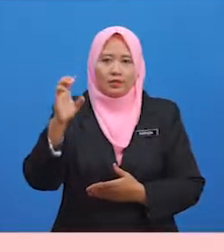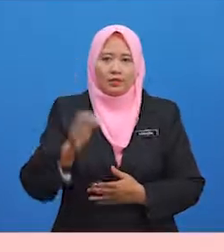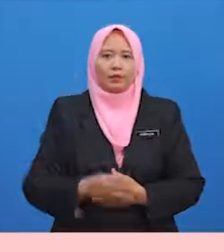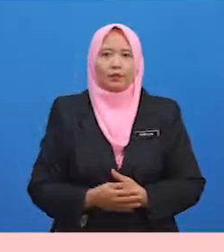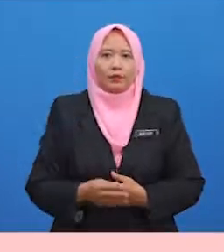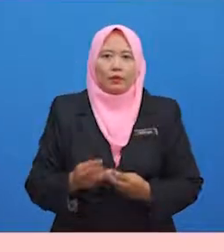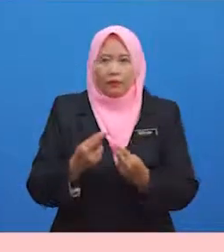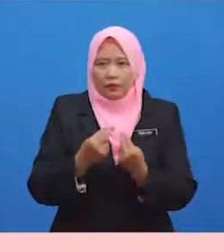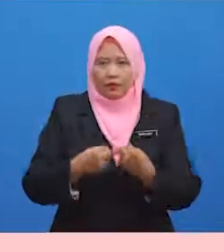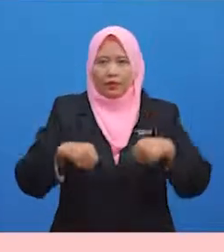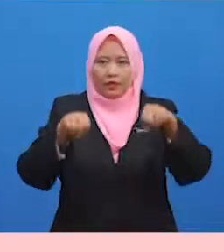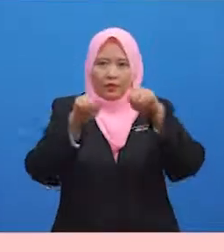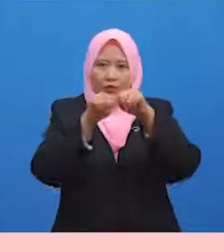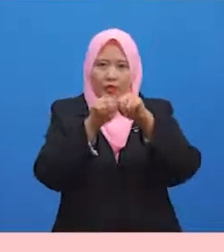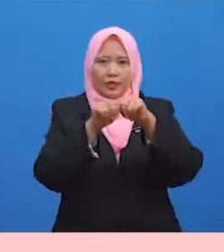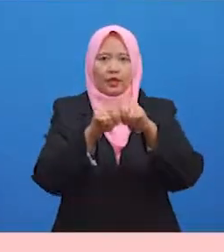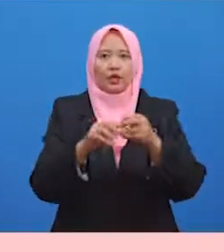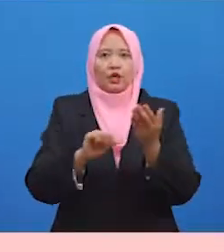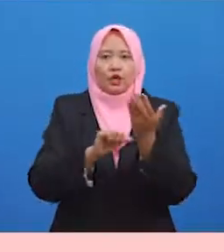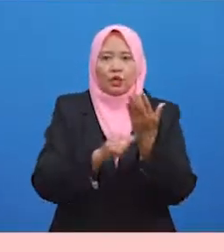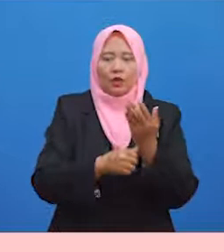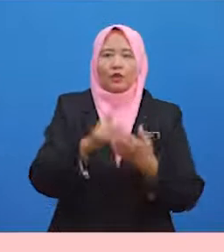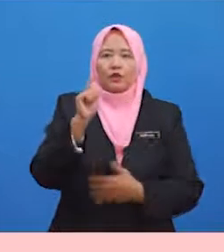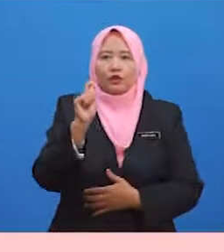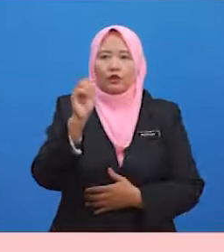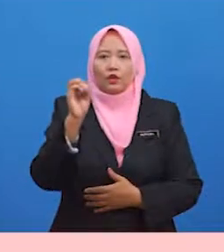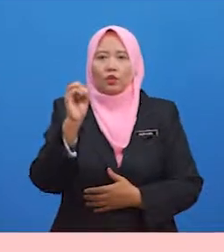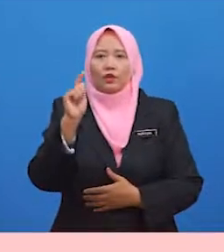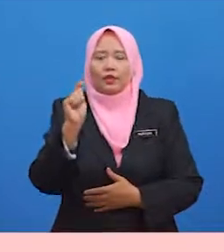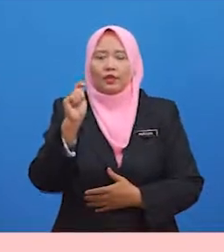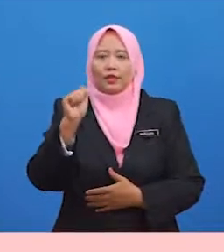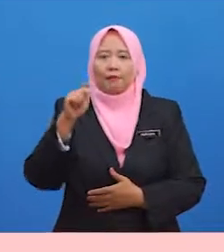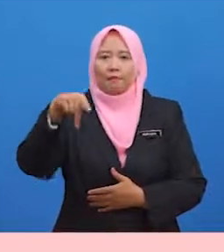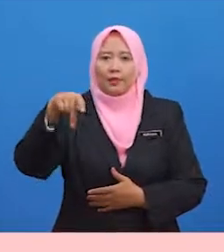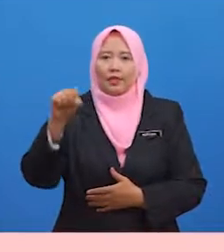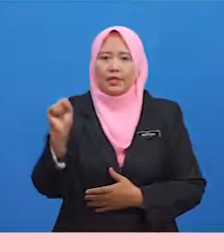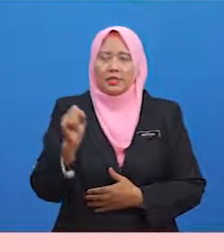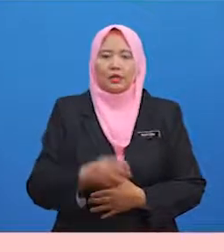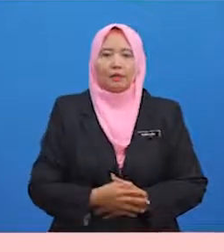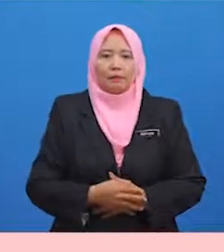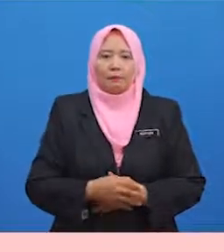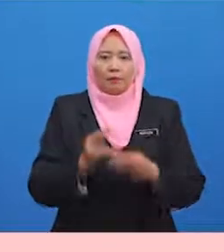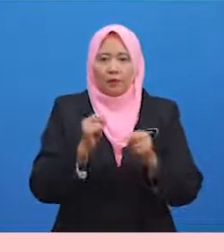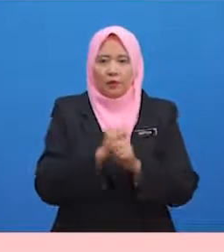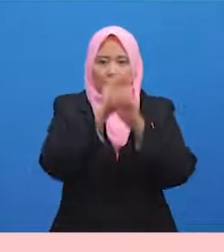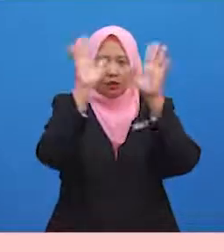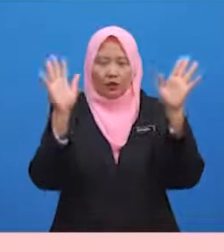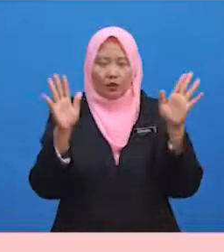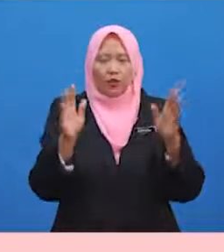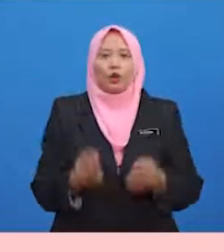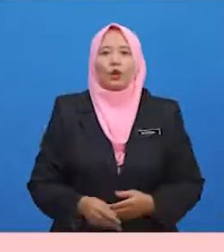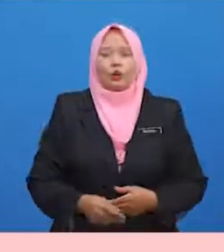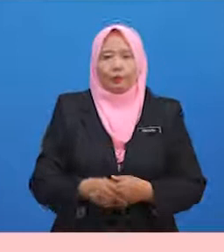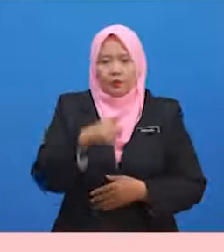awal penilaian kecederaan pada atlet TOTAPS, menyatakan punca atlet tidak sedarkan